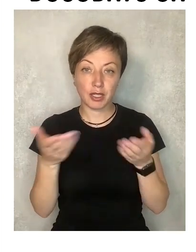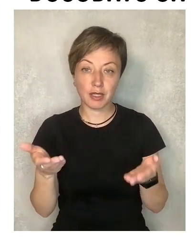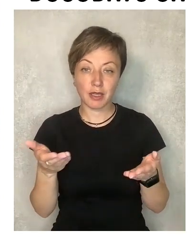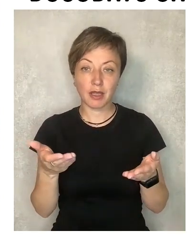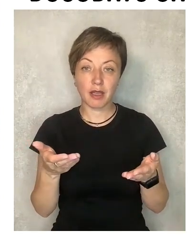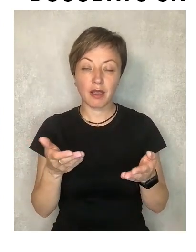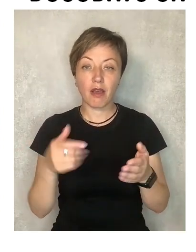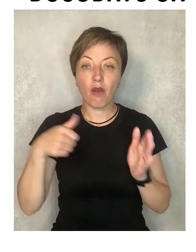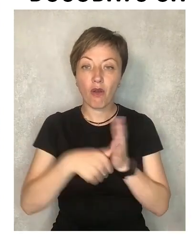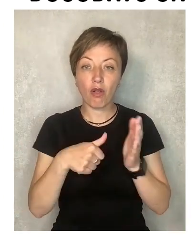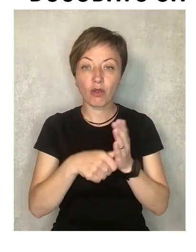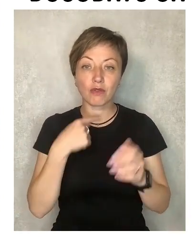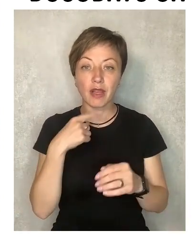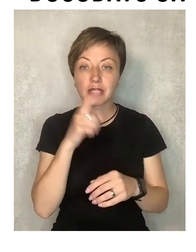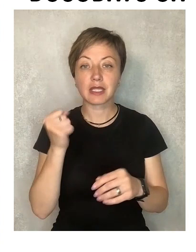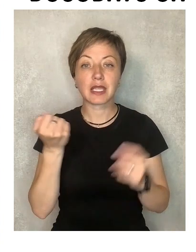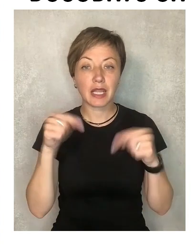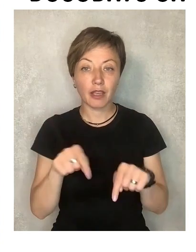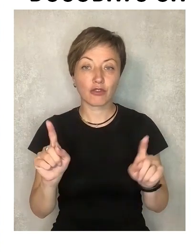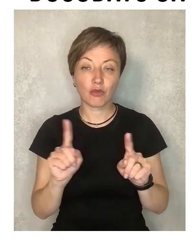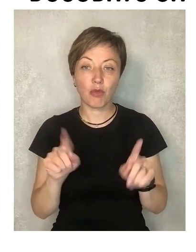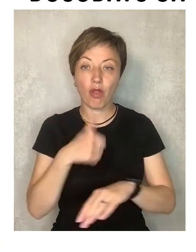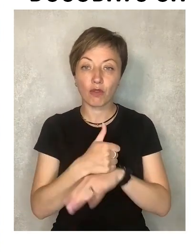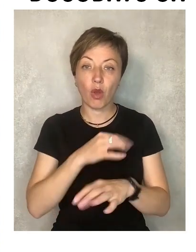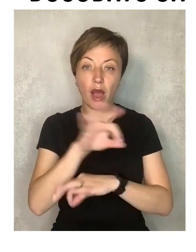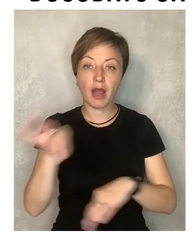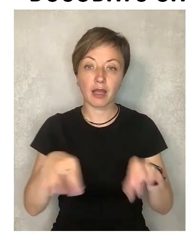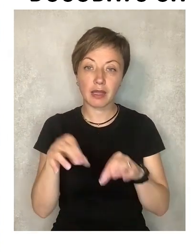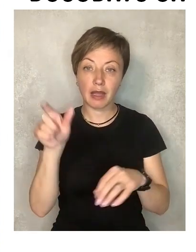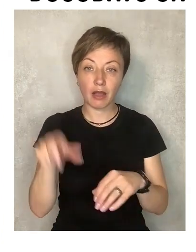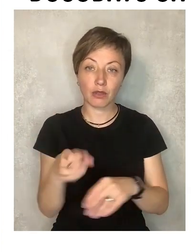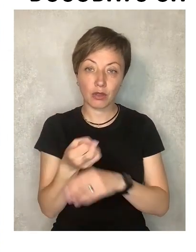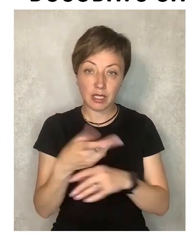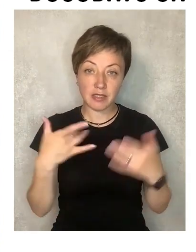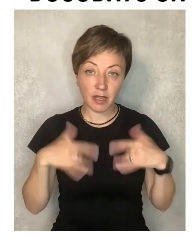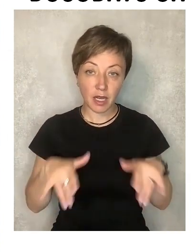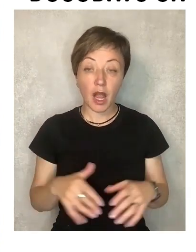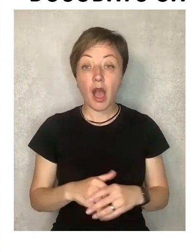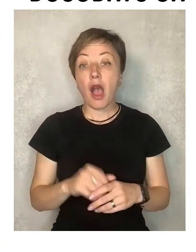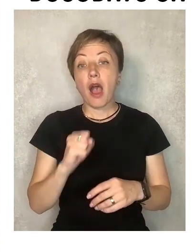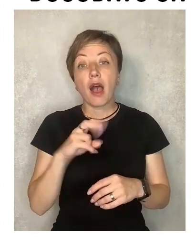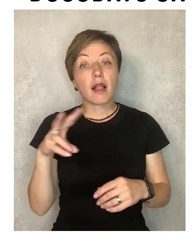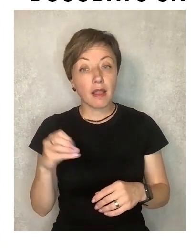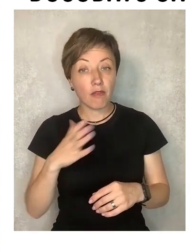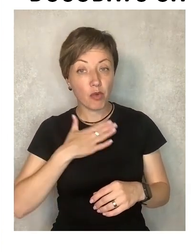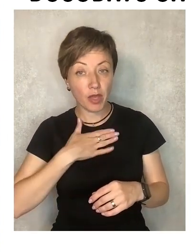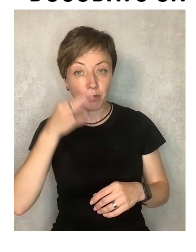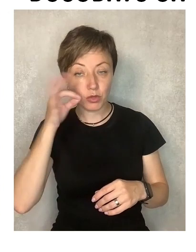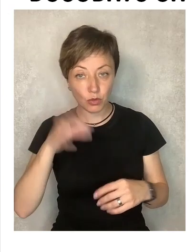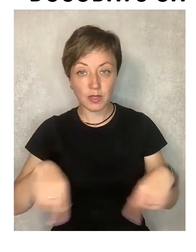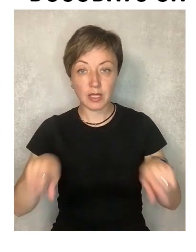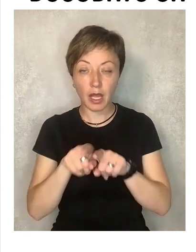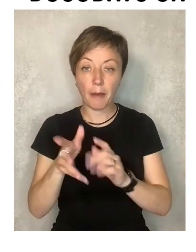голосувати за те, щоб головного архітектора змінили. Але от в моєму досвіді такі петиції, вони